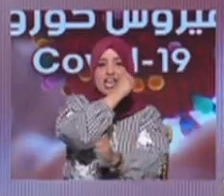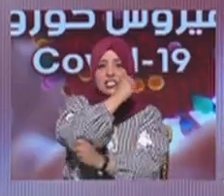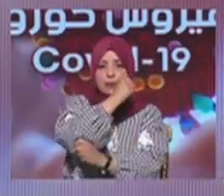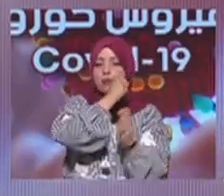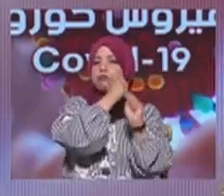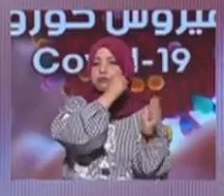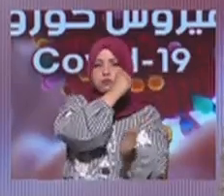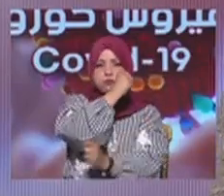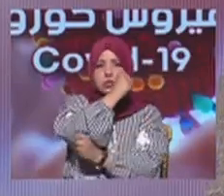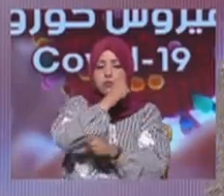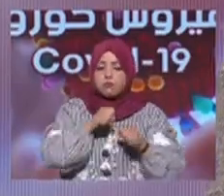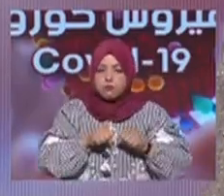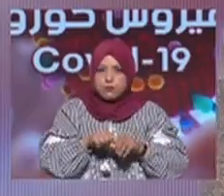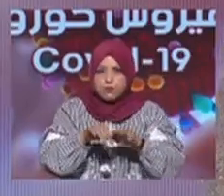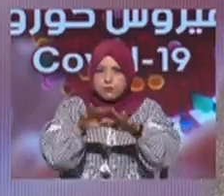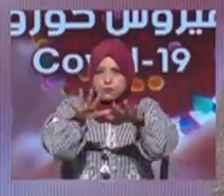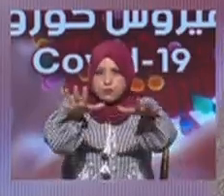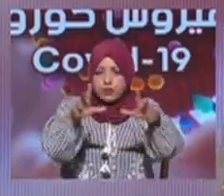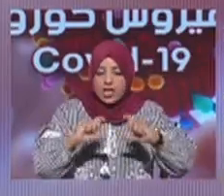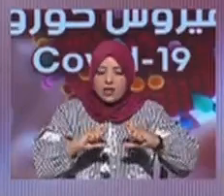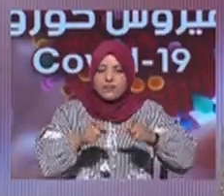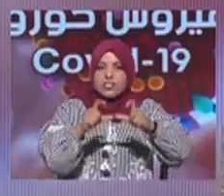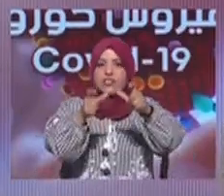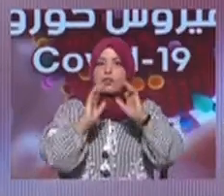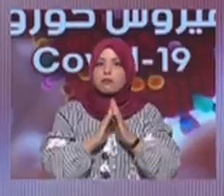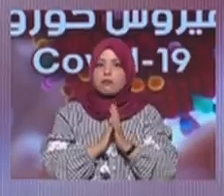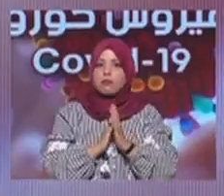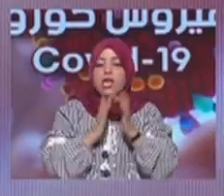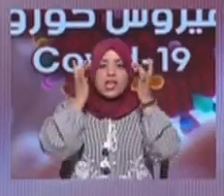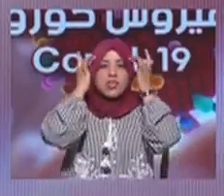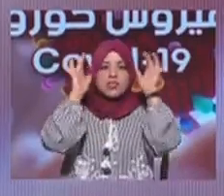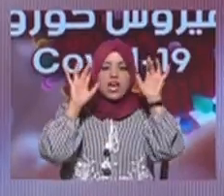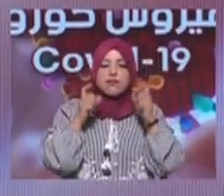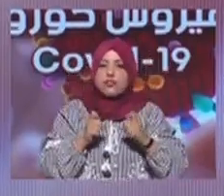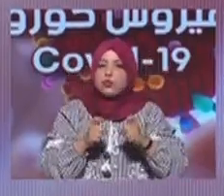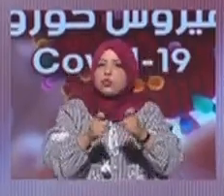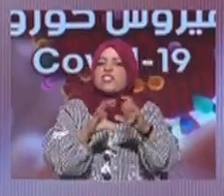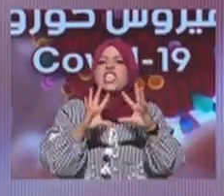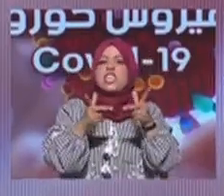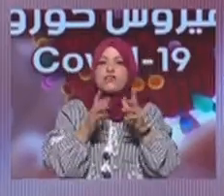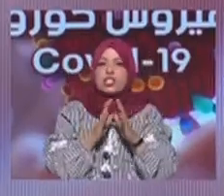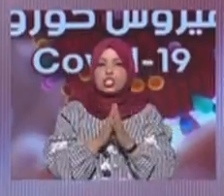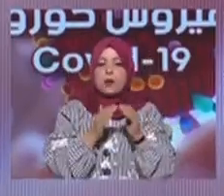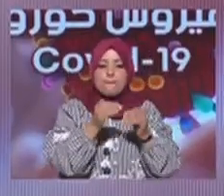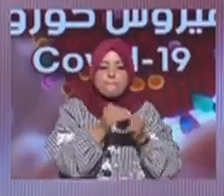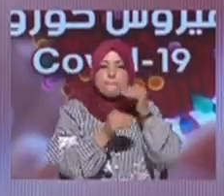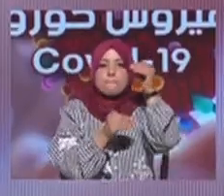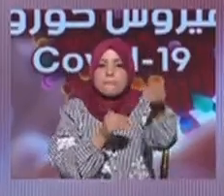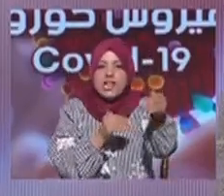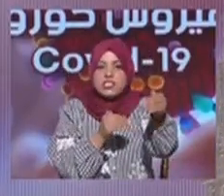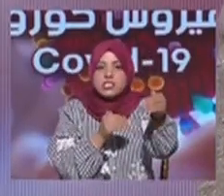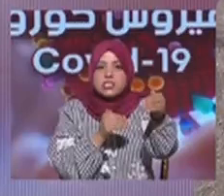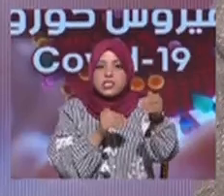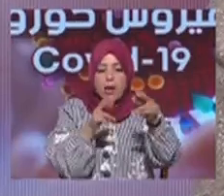عمليه تقصي الفيروس هذايا عند المصابين نتبعوهم بالنسبه للي ما عندهمش علامات 14 يوم بعد اكتشاف المرض